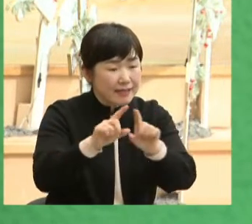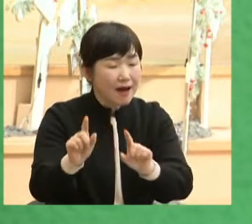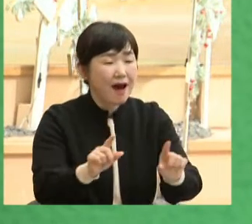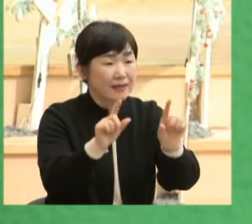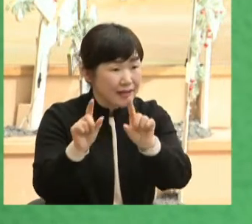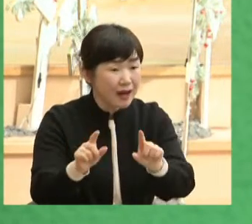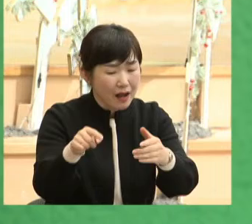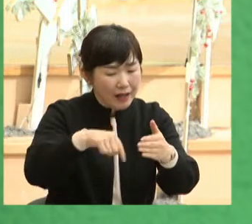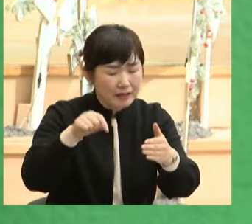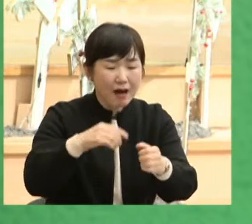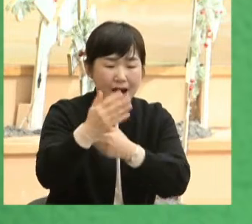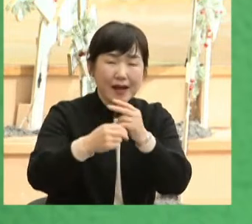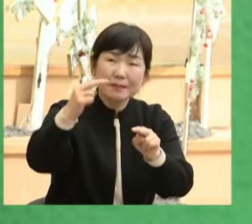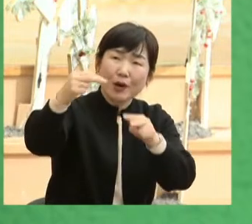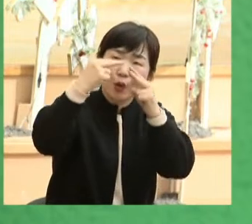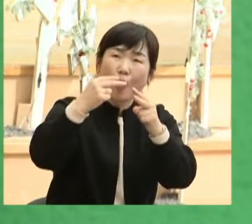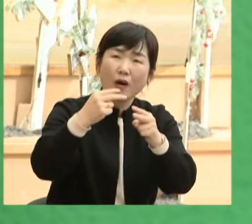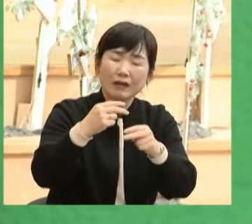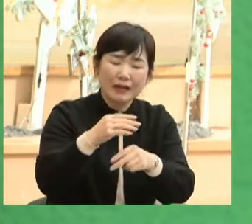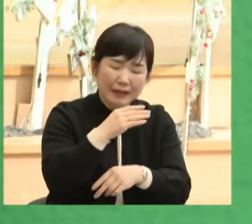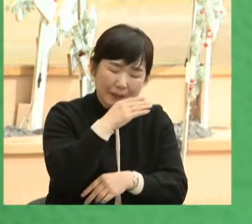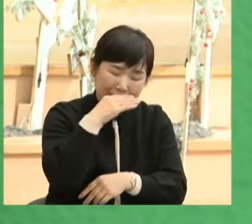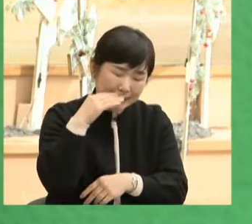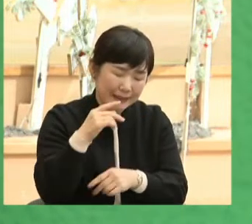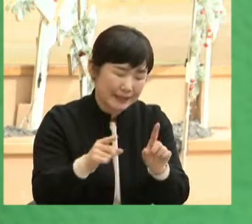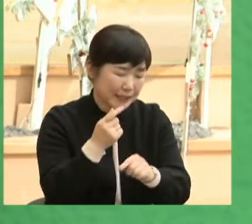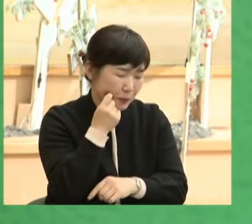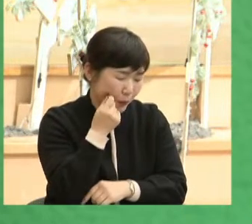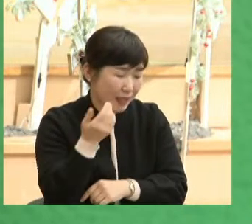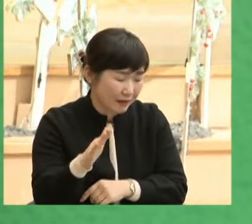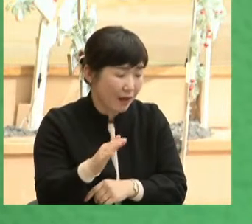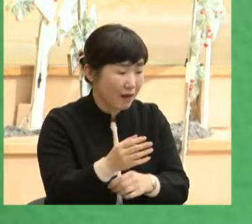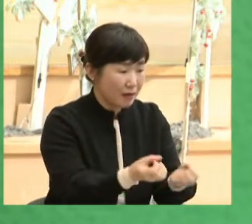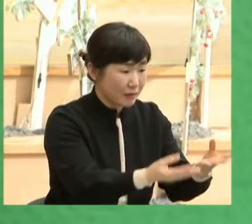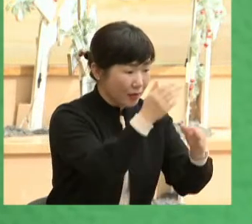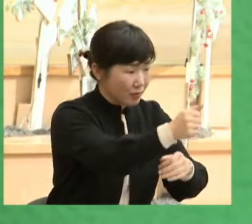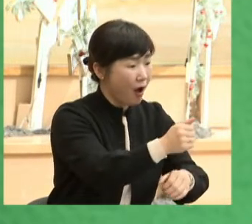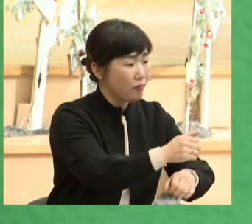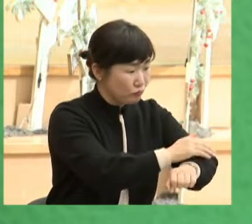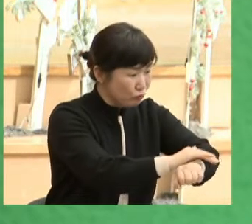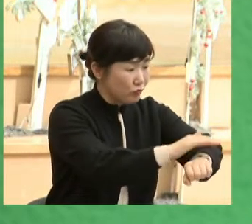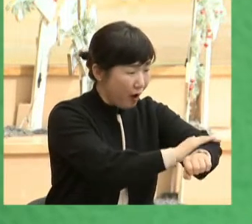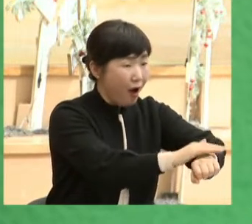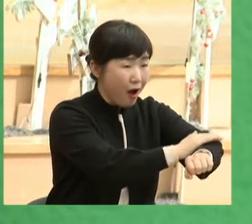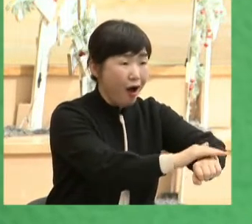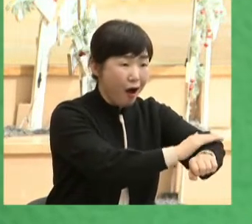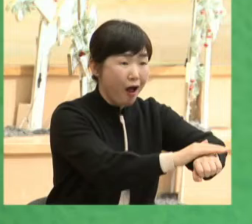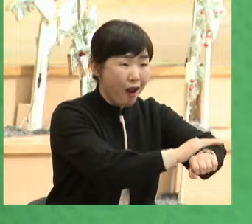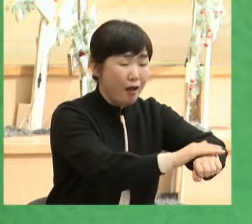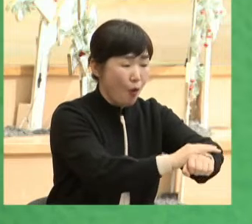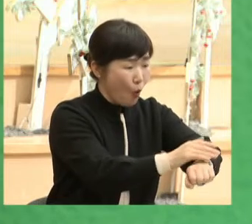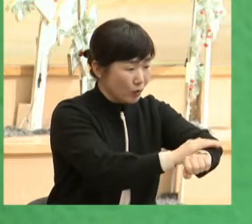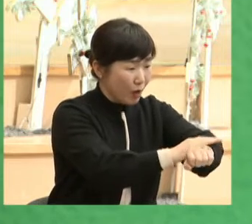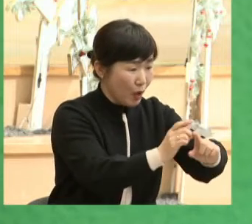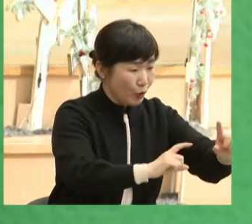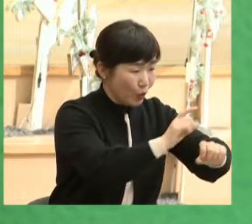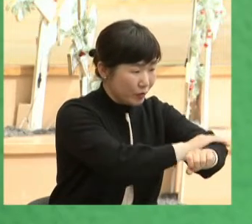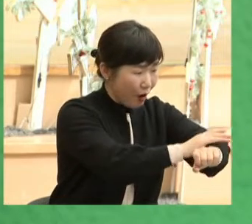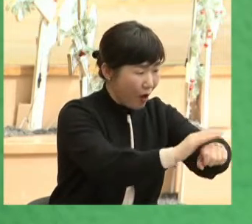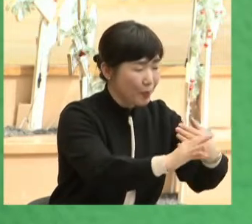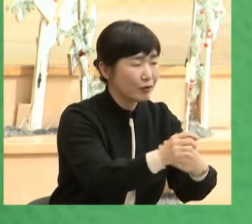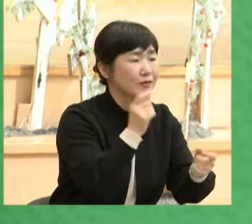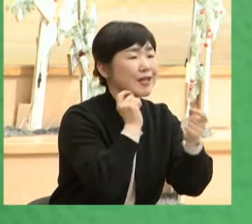삶에서 하나님 앞에 제대로 못 살았는데 제사장의 직분을 따박따박 잘한다 잘하는 자랄수록 그거는